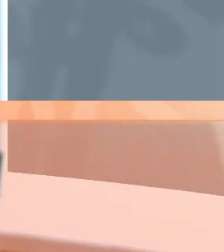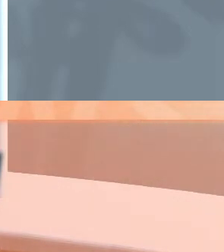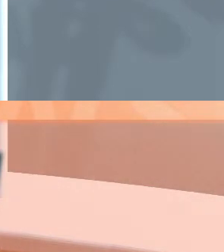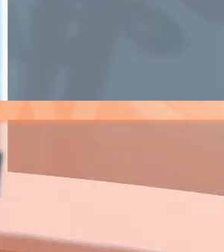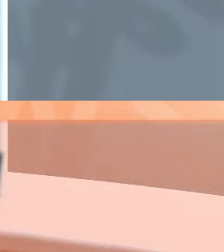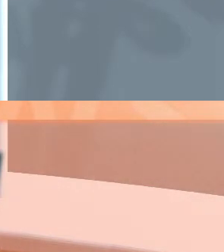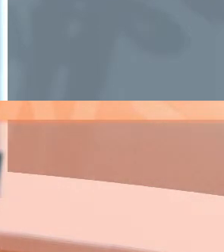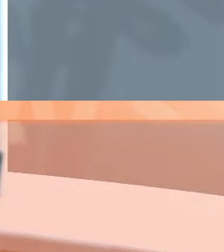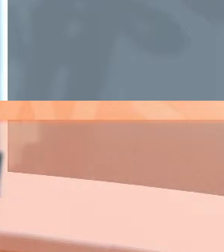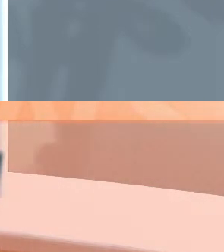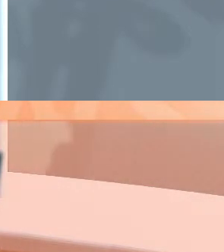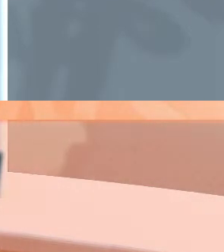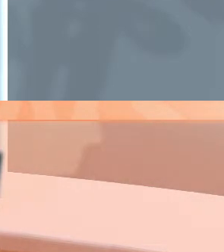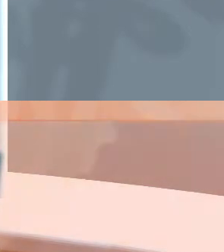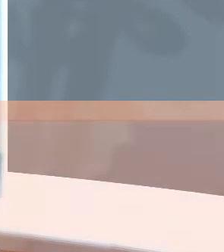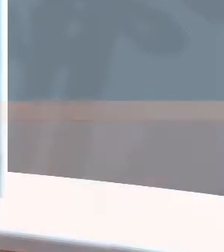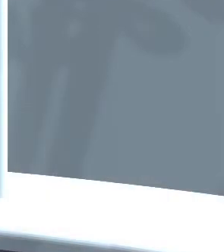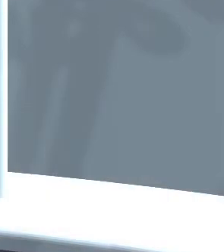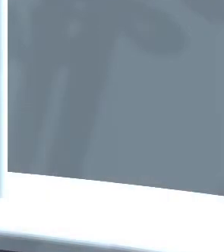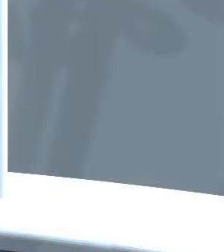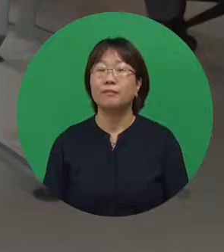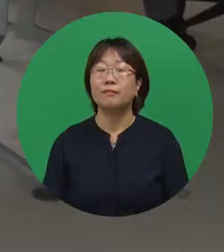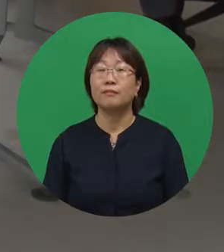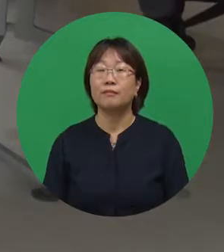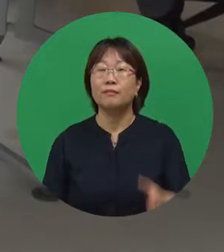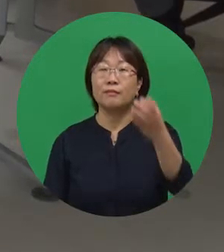그 현장 지금 만나보겠습니다.